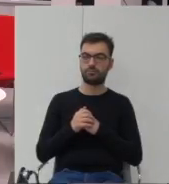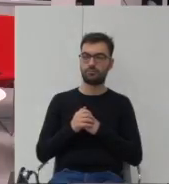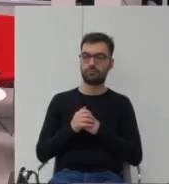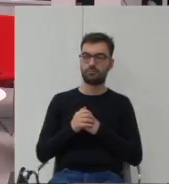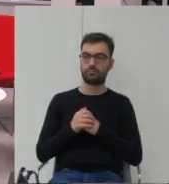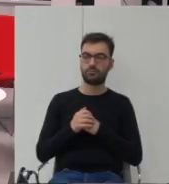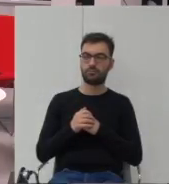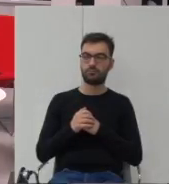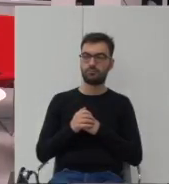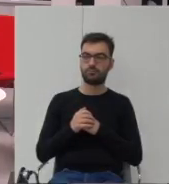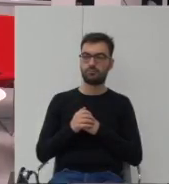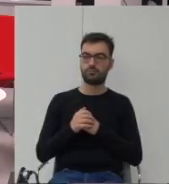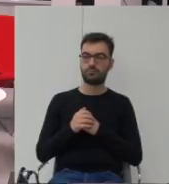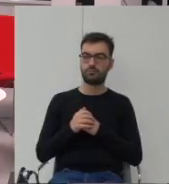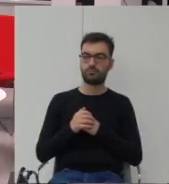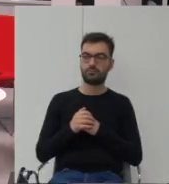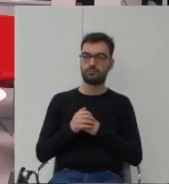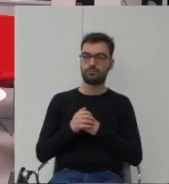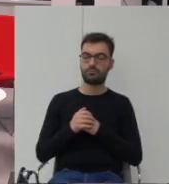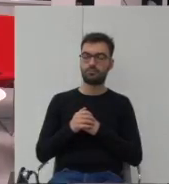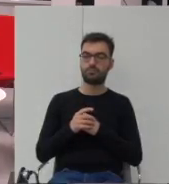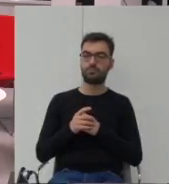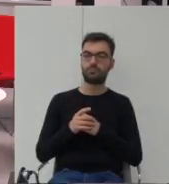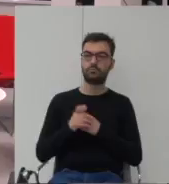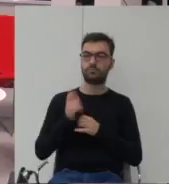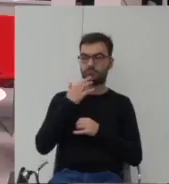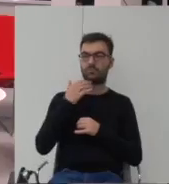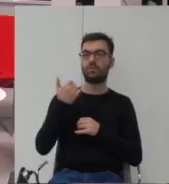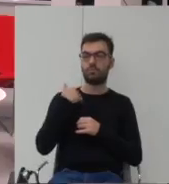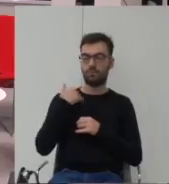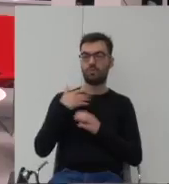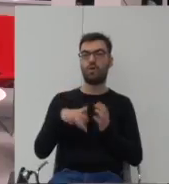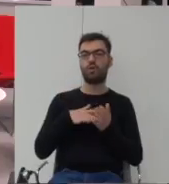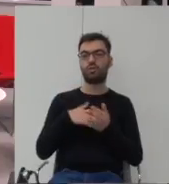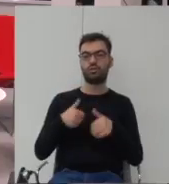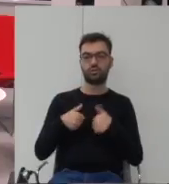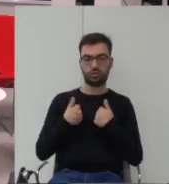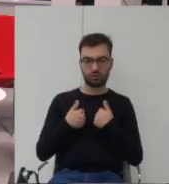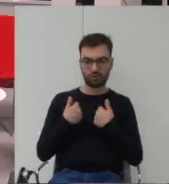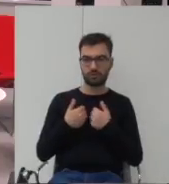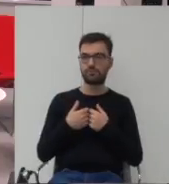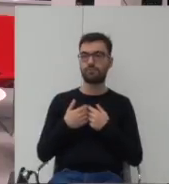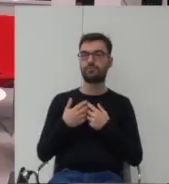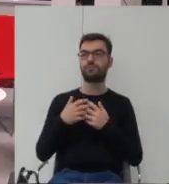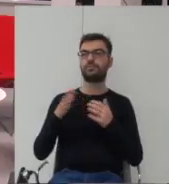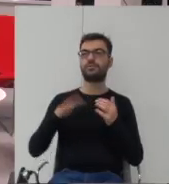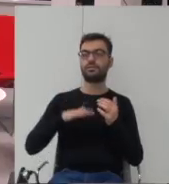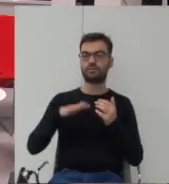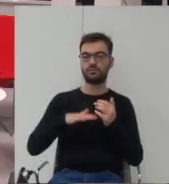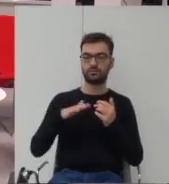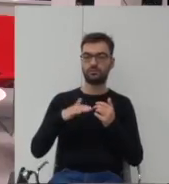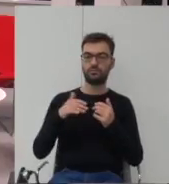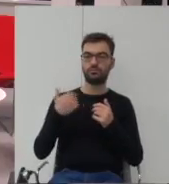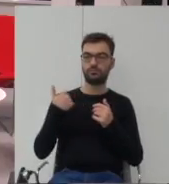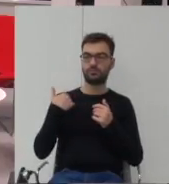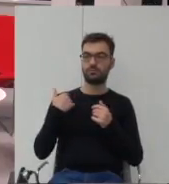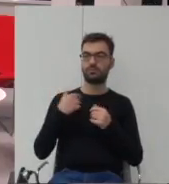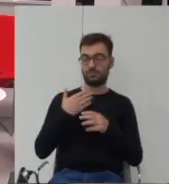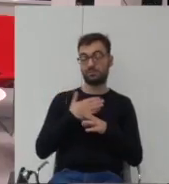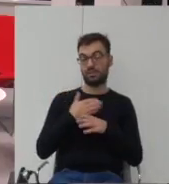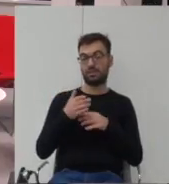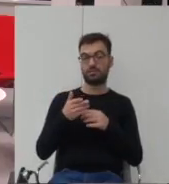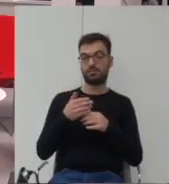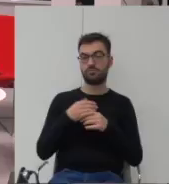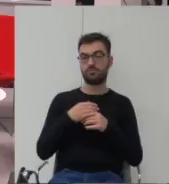tak, 40 lat temu i tak. To co pan mówi, był ośrodek zdrowia. Na dole w tym budynku